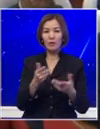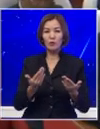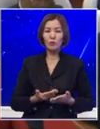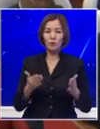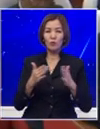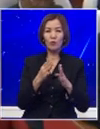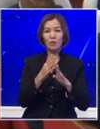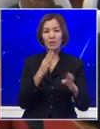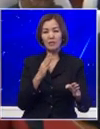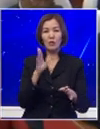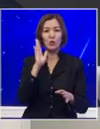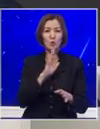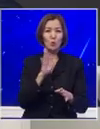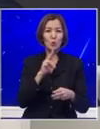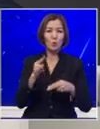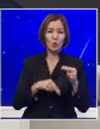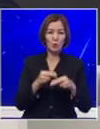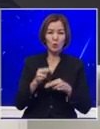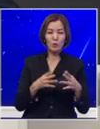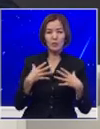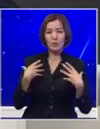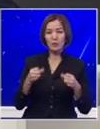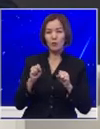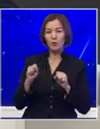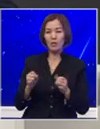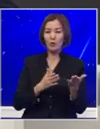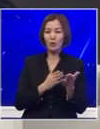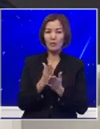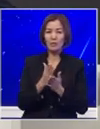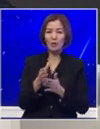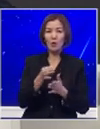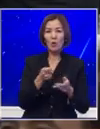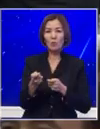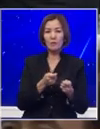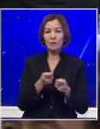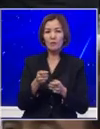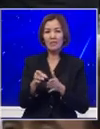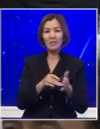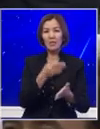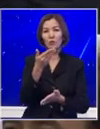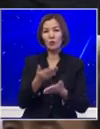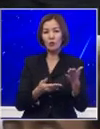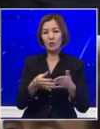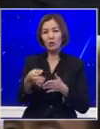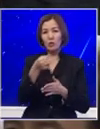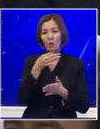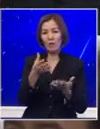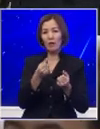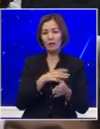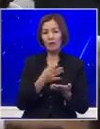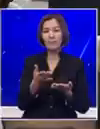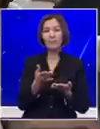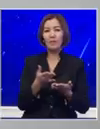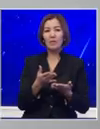uygezegi, ауыз су, құрылыс пен денсаулық сақтау төңірегінде облыс басшысына тікелей сұрақ қойып, жауап алды. Одан бөлек